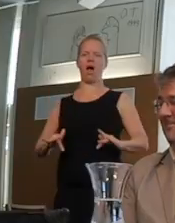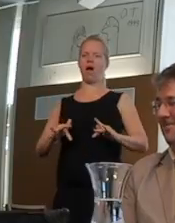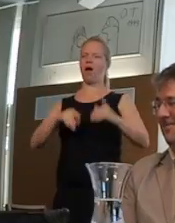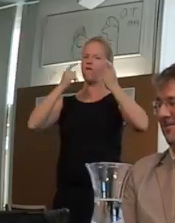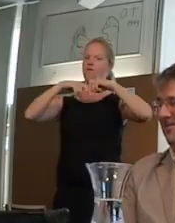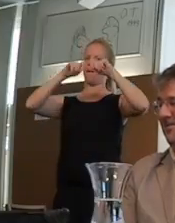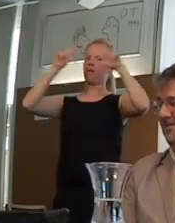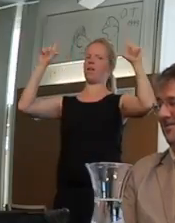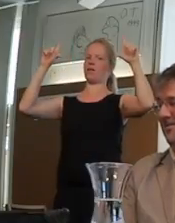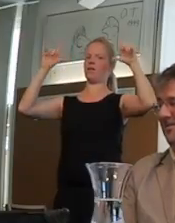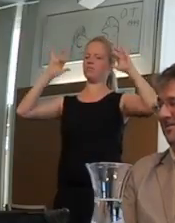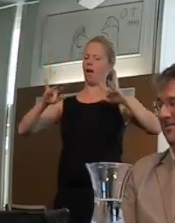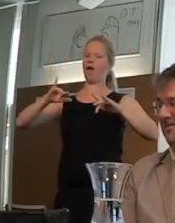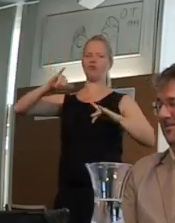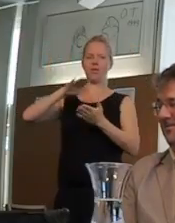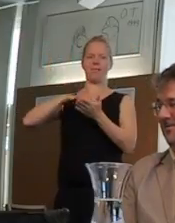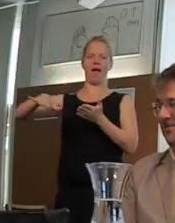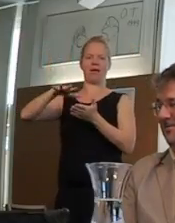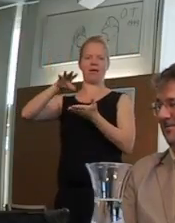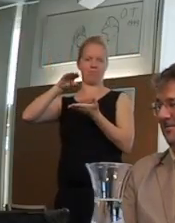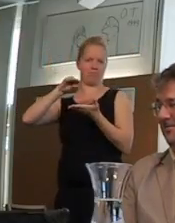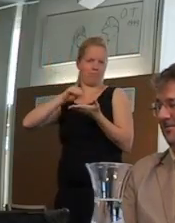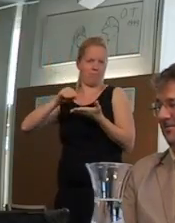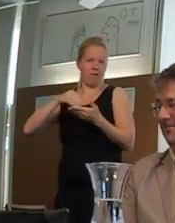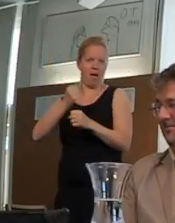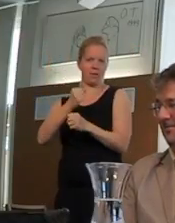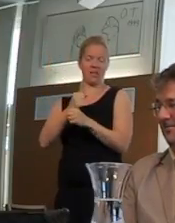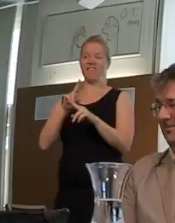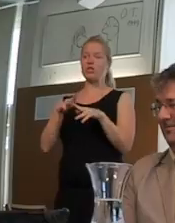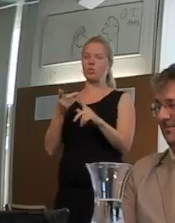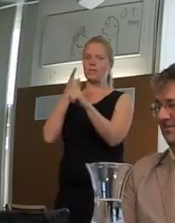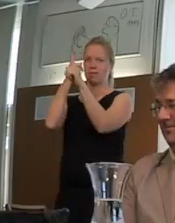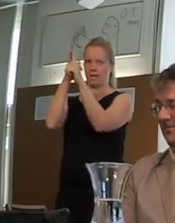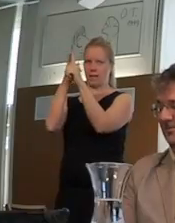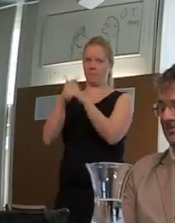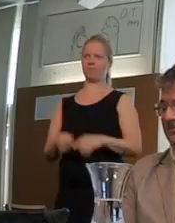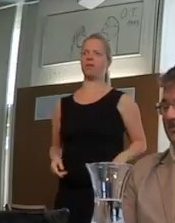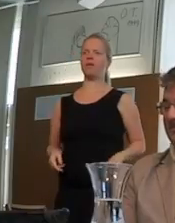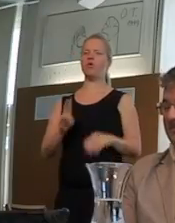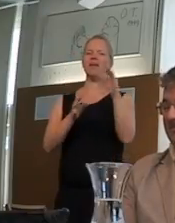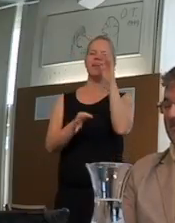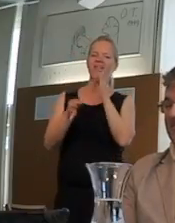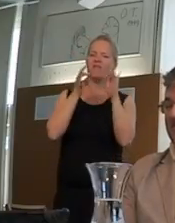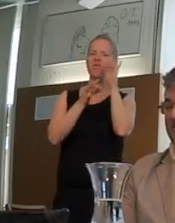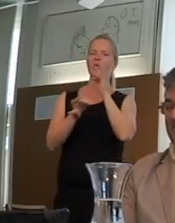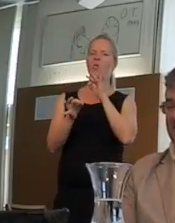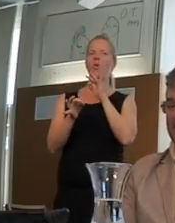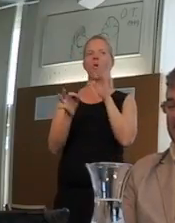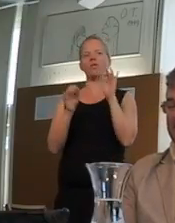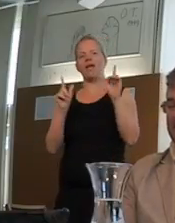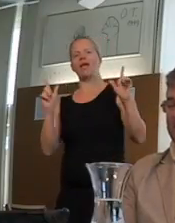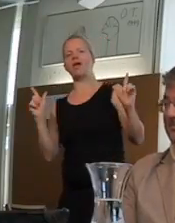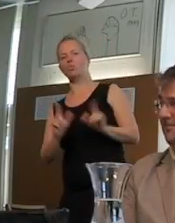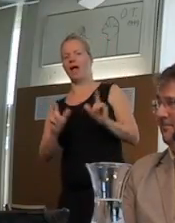man im journalistischen Bereich tätig, wenn das das Ziel ist. Das geht ja, kann ja Infotainment, ja, oder reines Entertainment, das ist